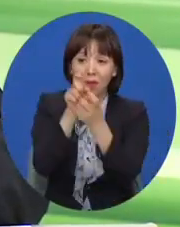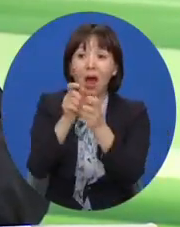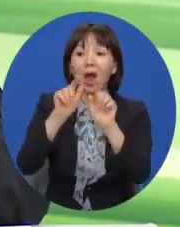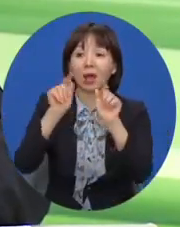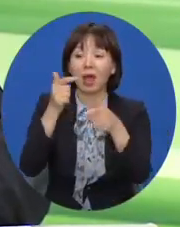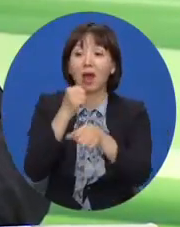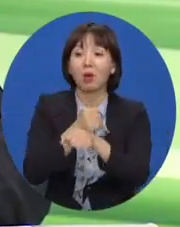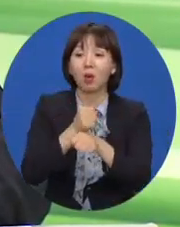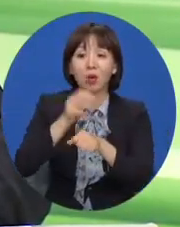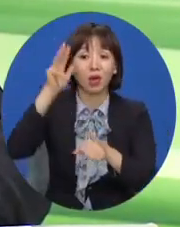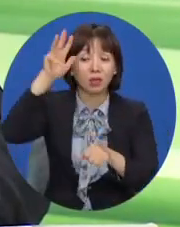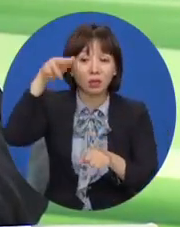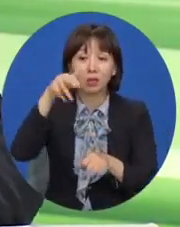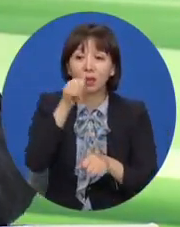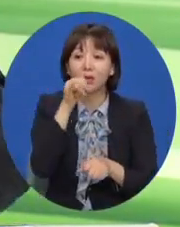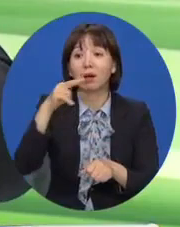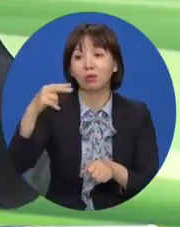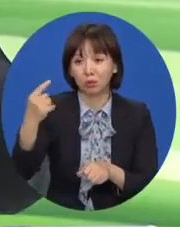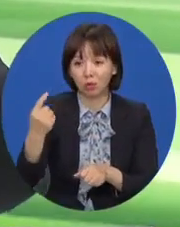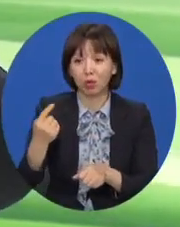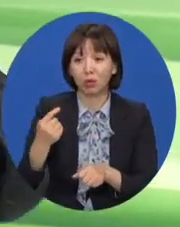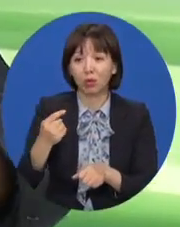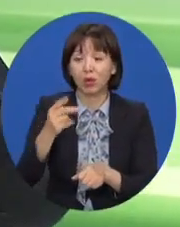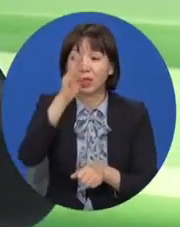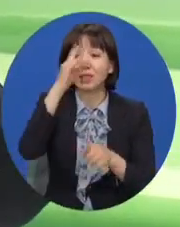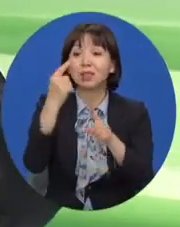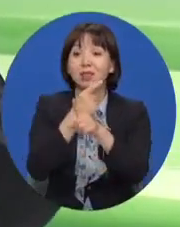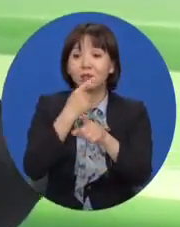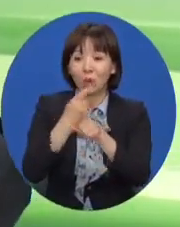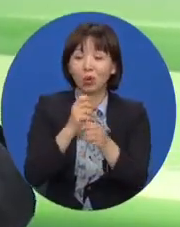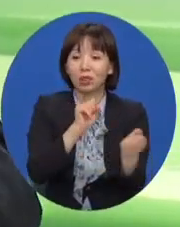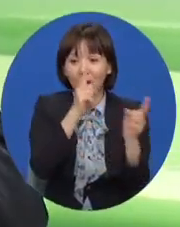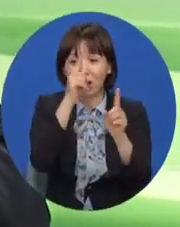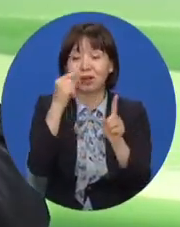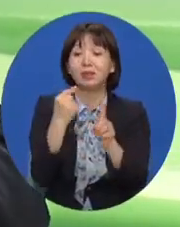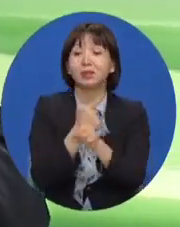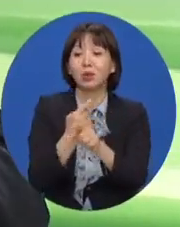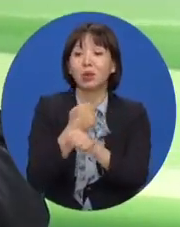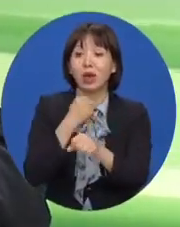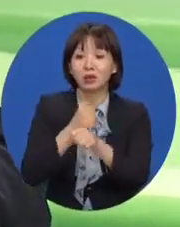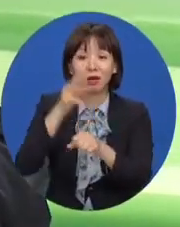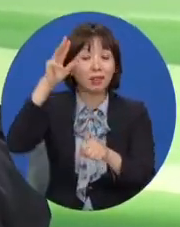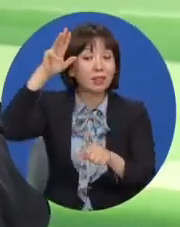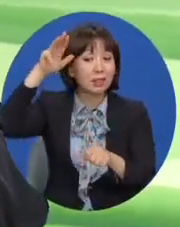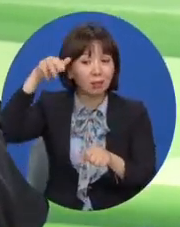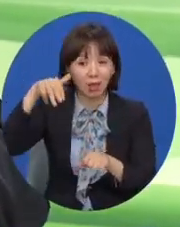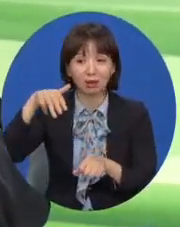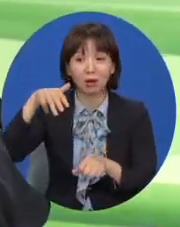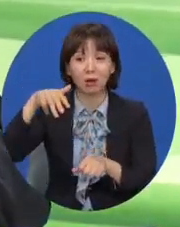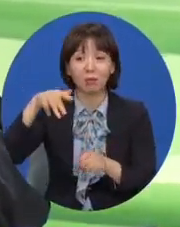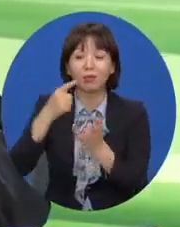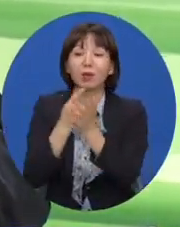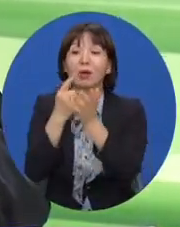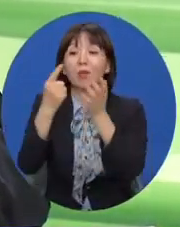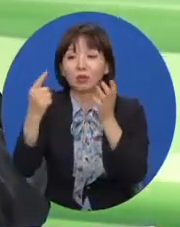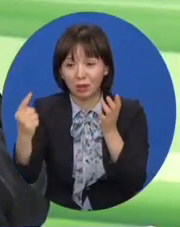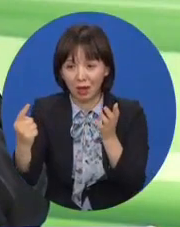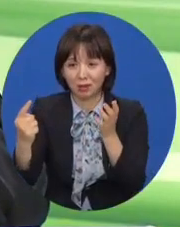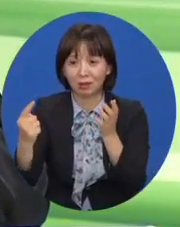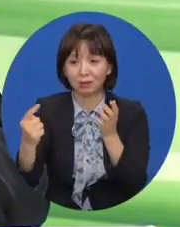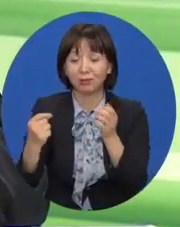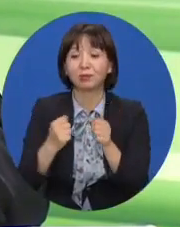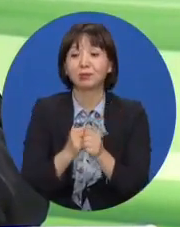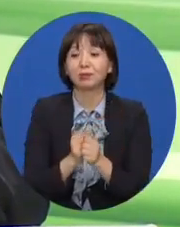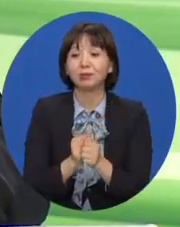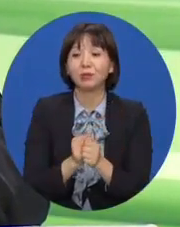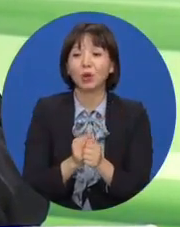또 치매가 걸리셨더라도 이게 치료를 재활 치료를 해서 치매에서 벗어나는 이런 우리